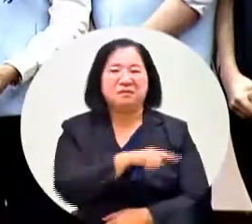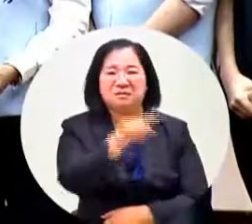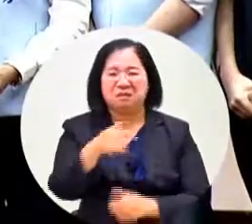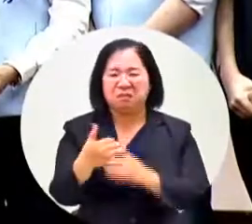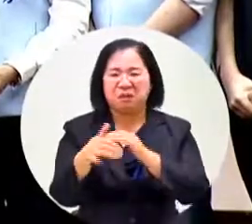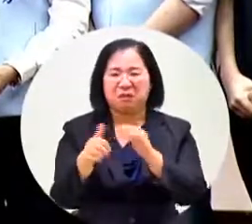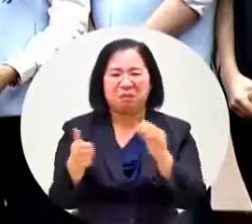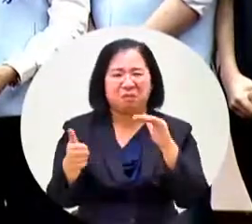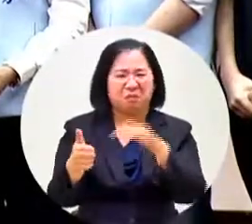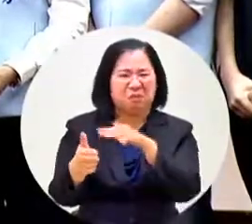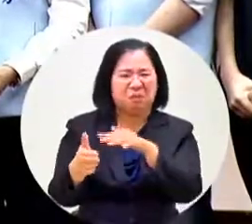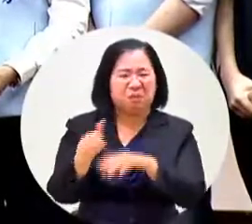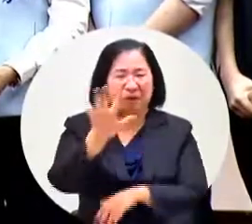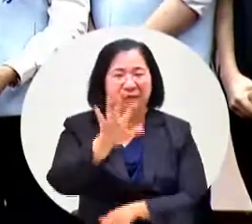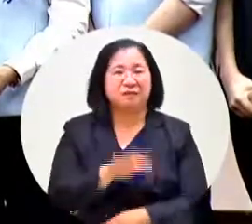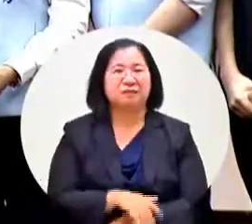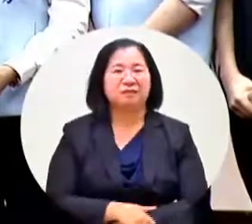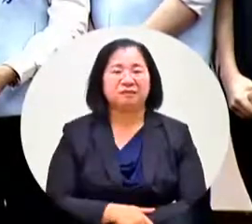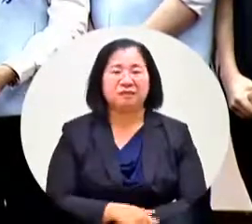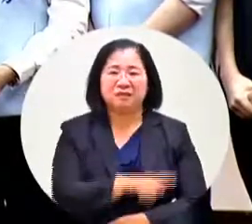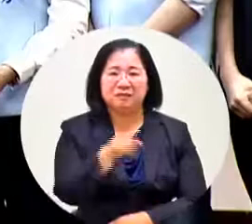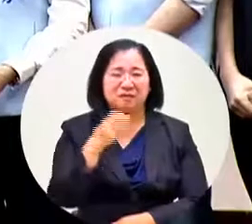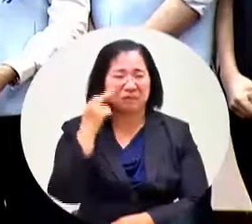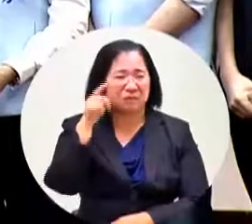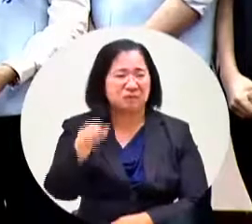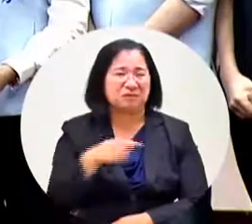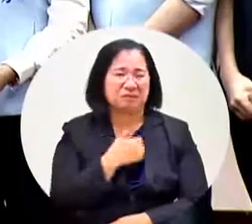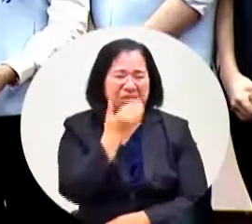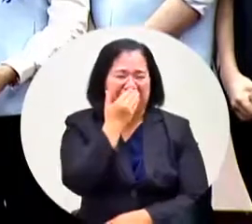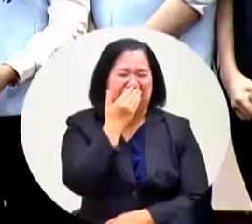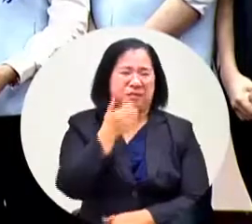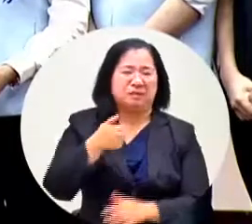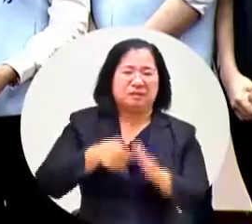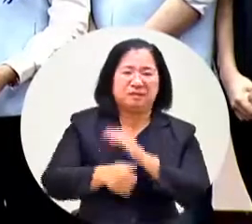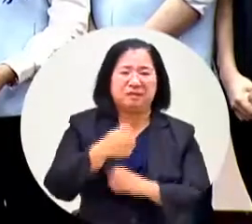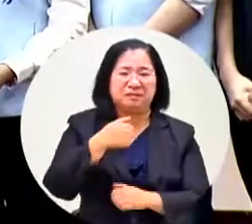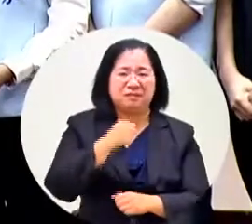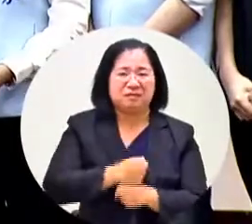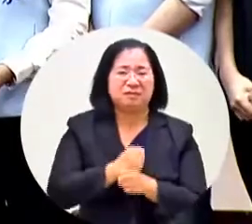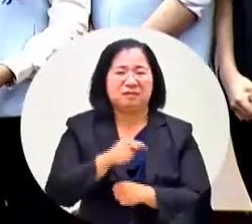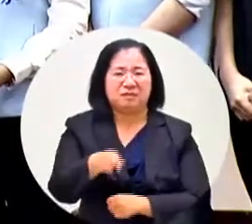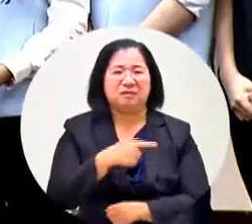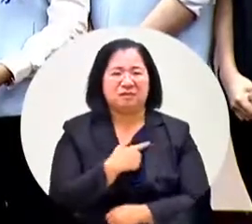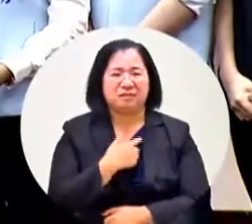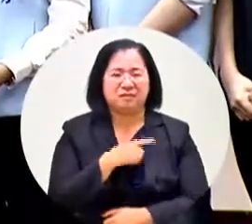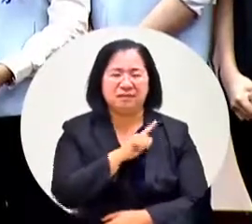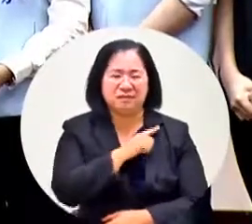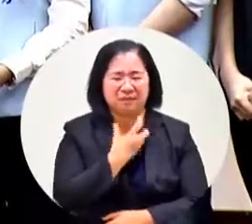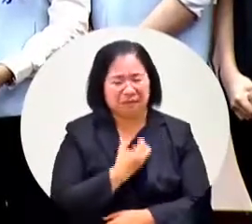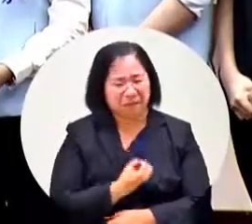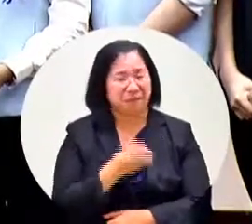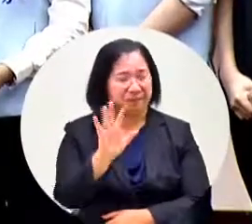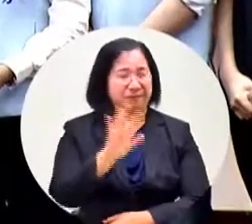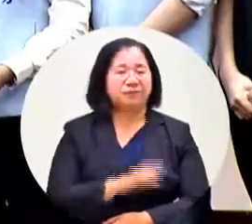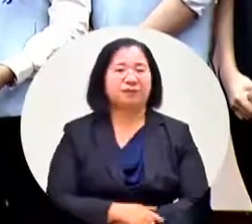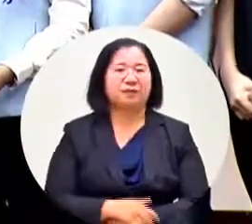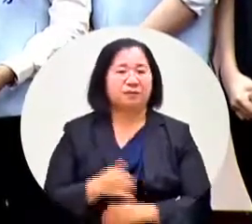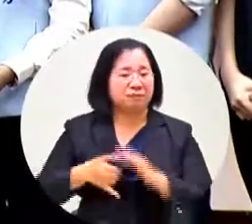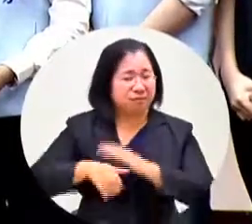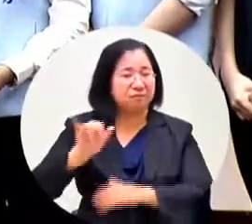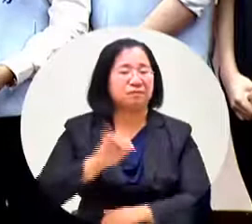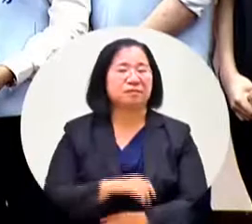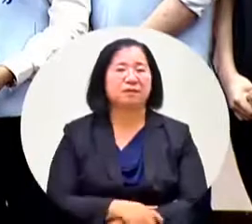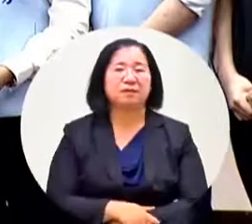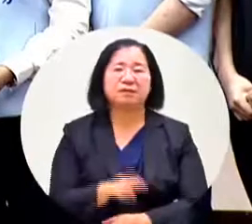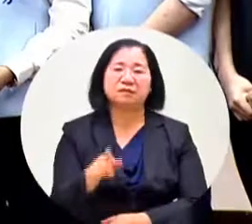觉得他人格品质保证没有问题的，他需要把他安插进去的一个陈建腾先生，结果被你们糟蹋的一